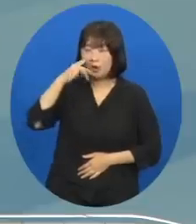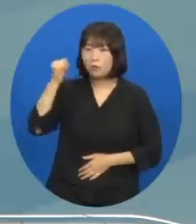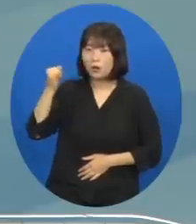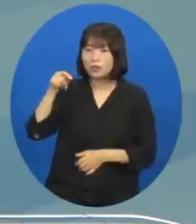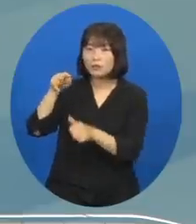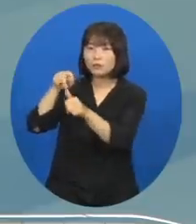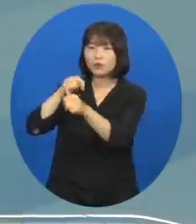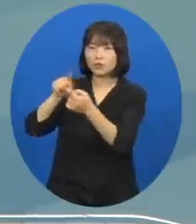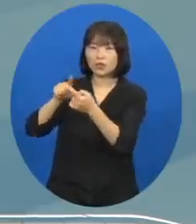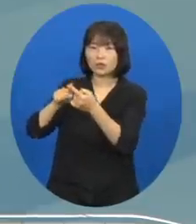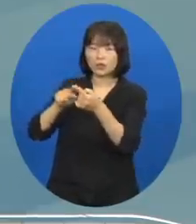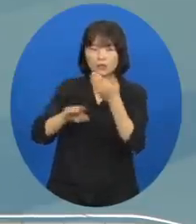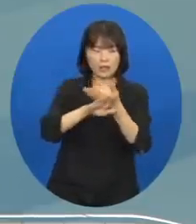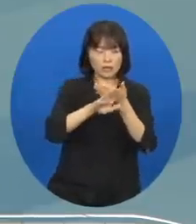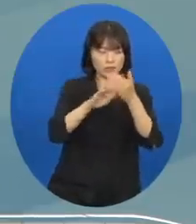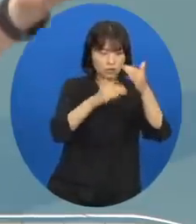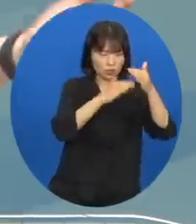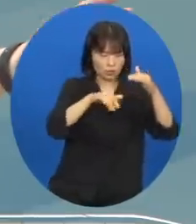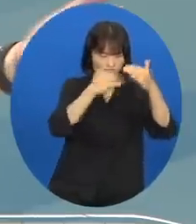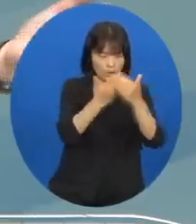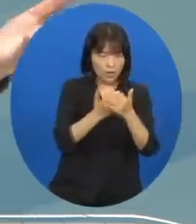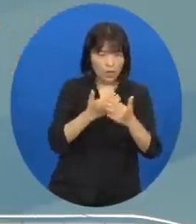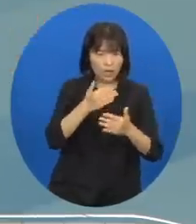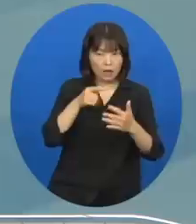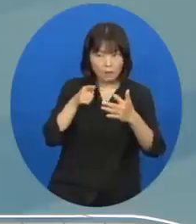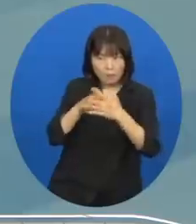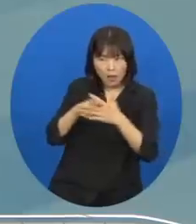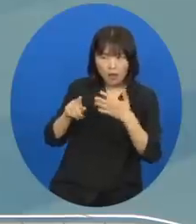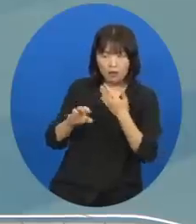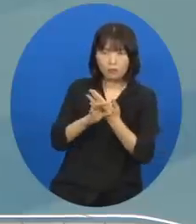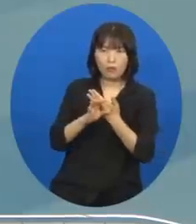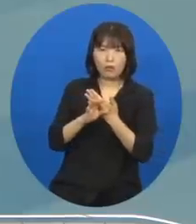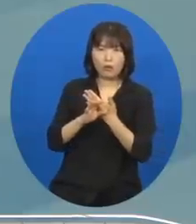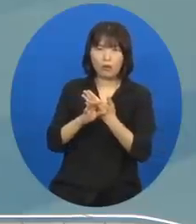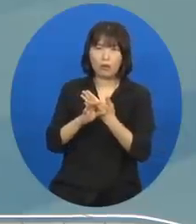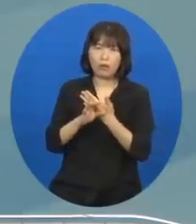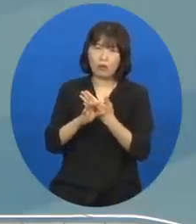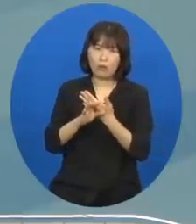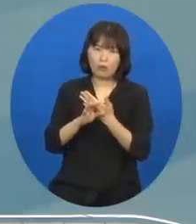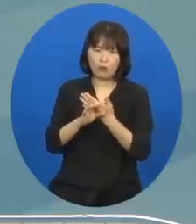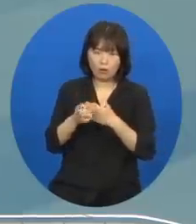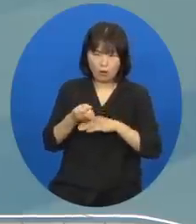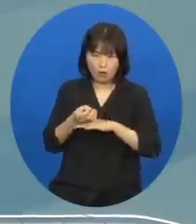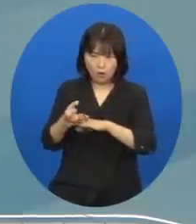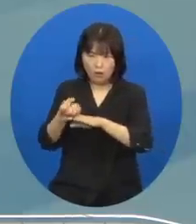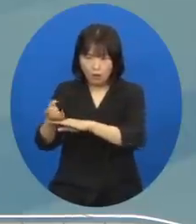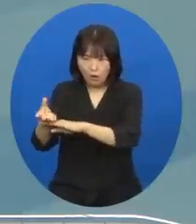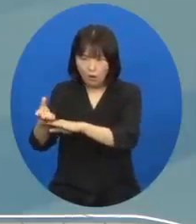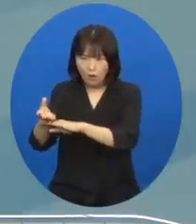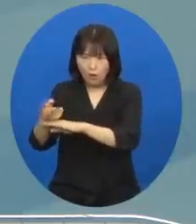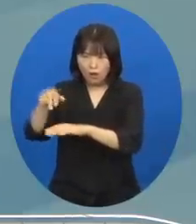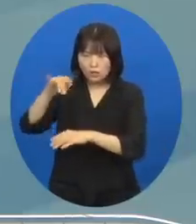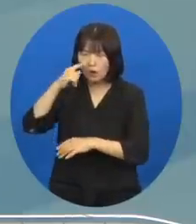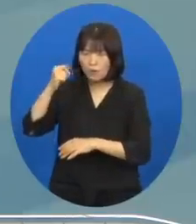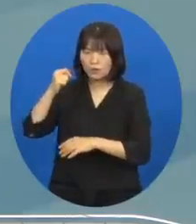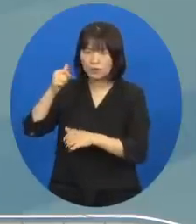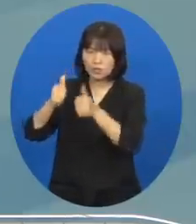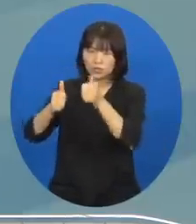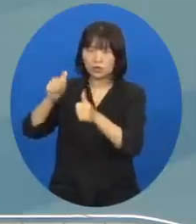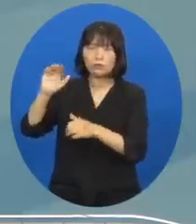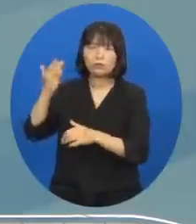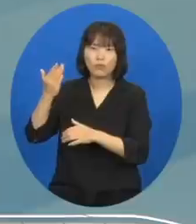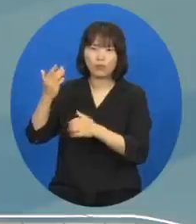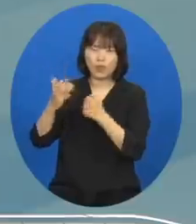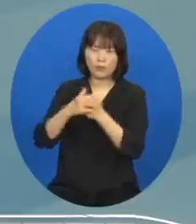알면 그게 어떻게 전해져서 이 큰 시험이 되지 않겠나. 그러니까 마음을 꼭 숨기고 사는